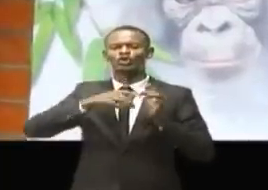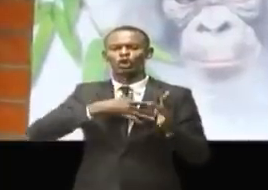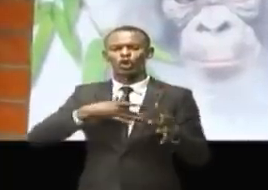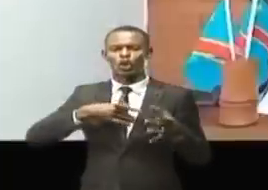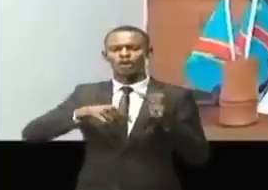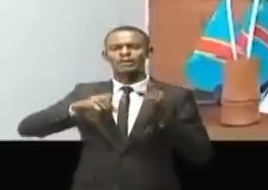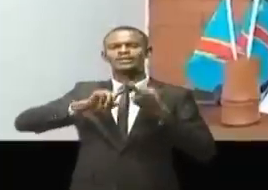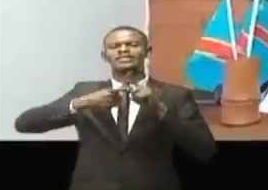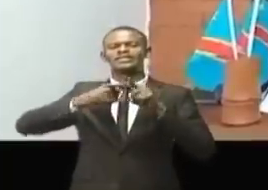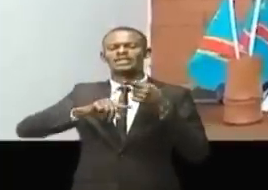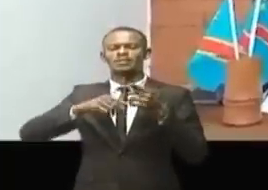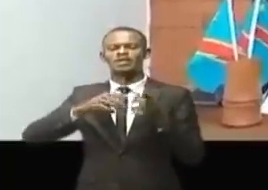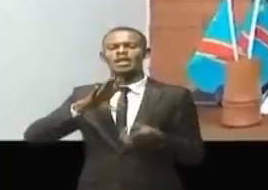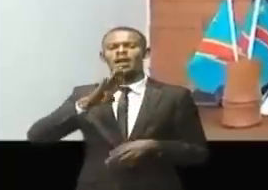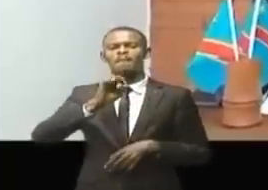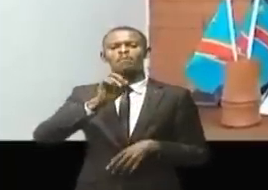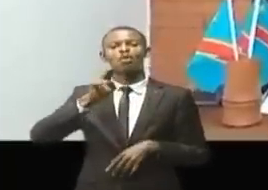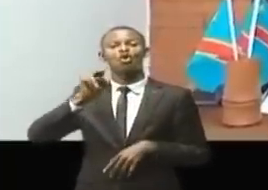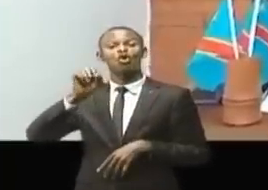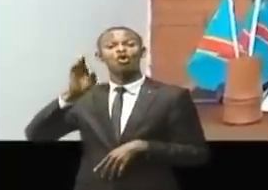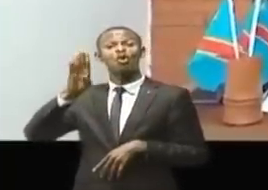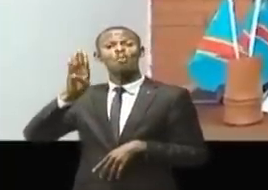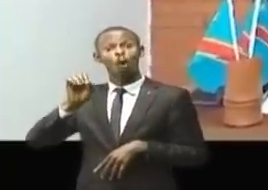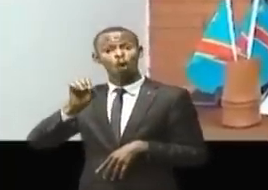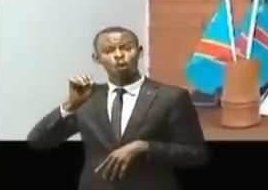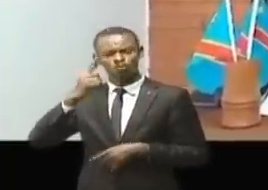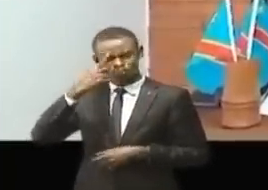Devant le journaliste de la presse nationale et